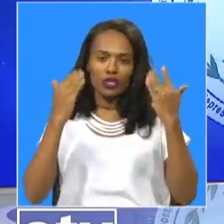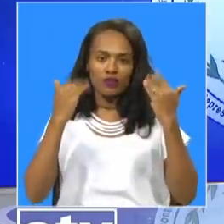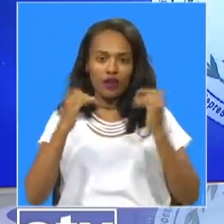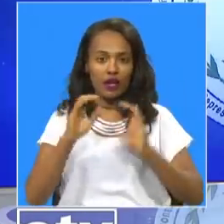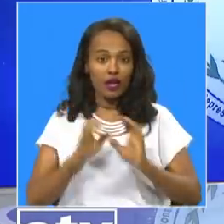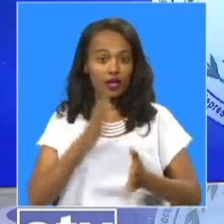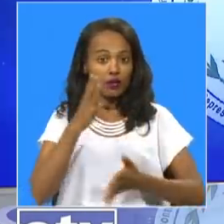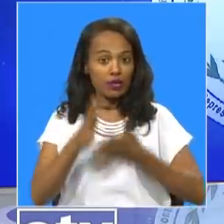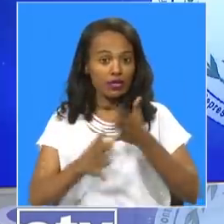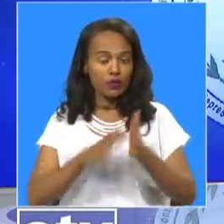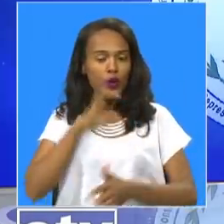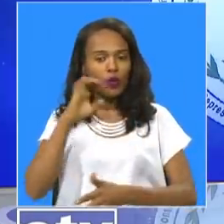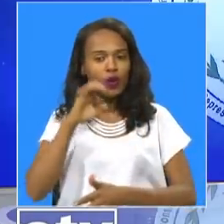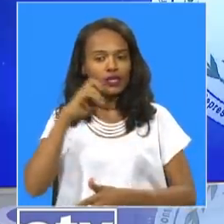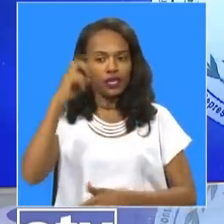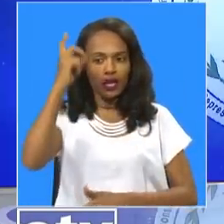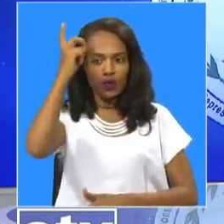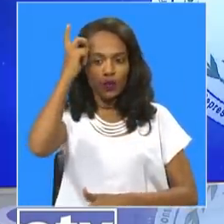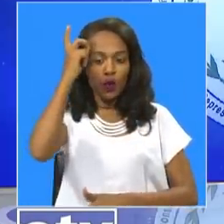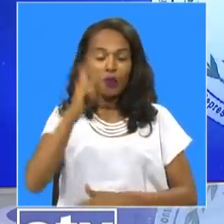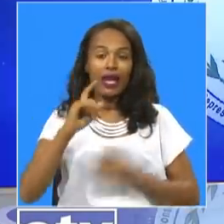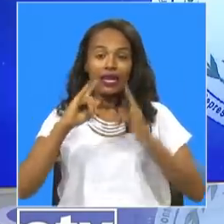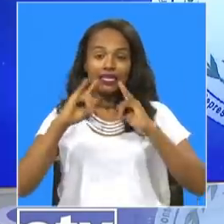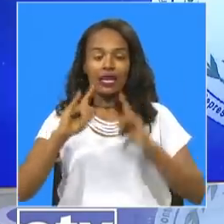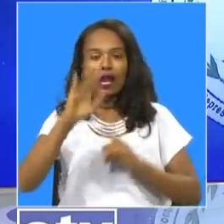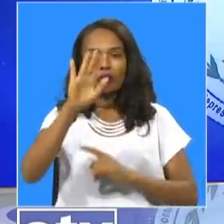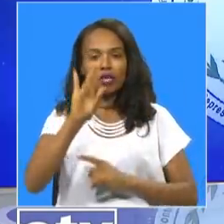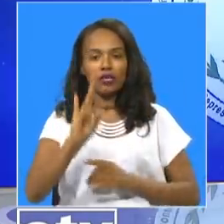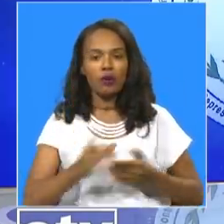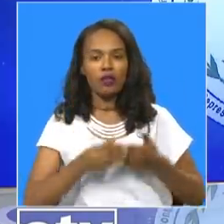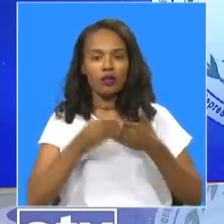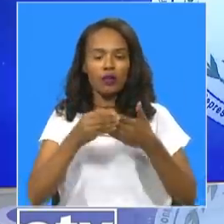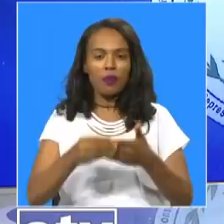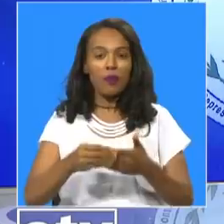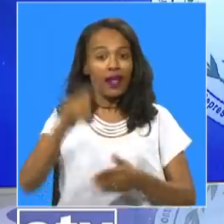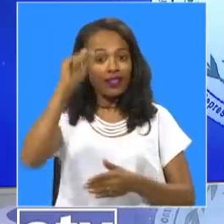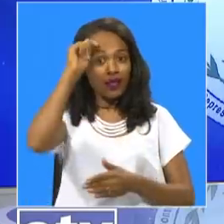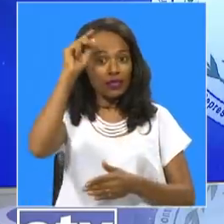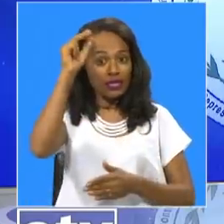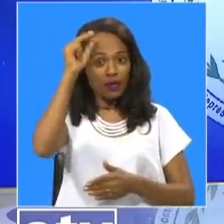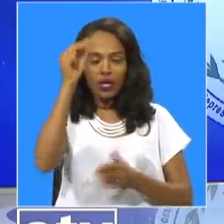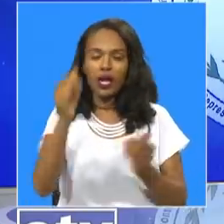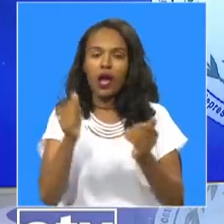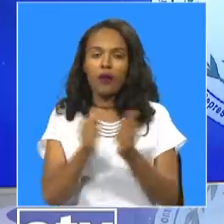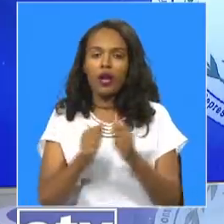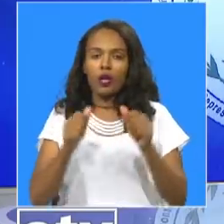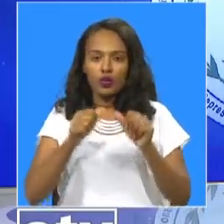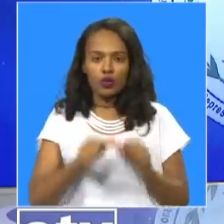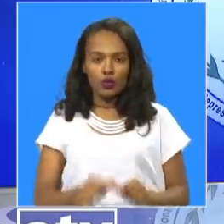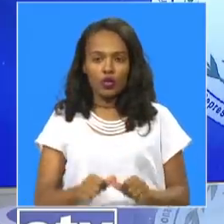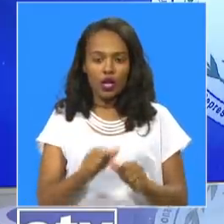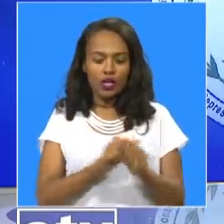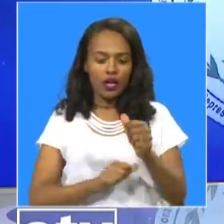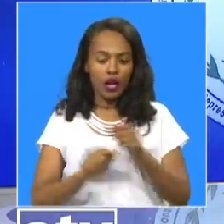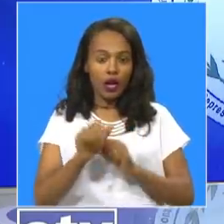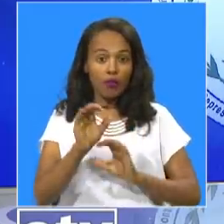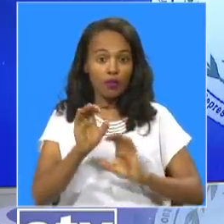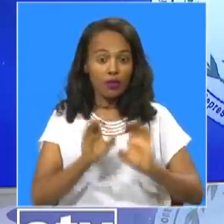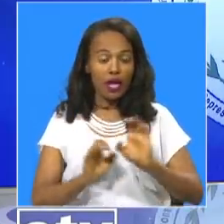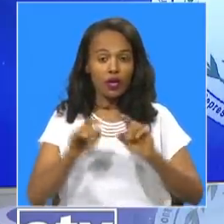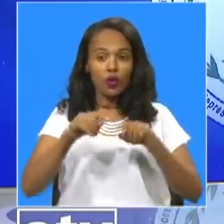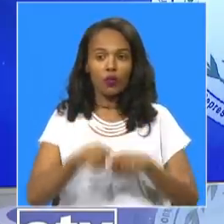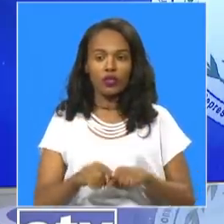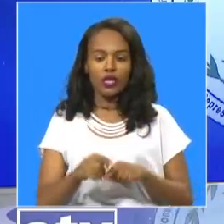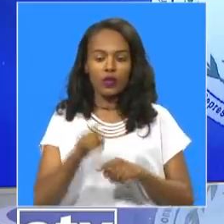እናደርጋለን። በመልእክት ቋንቋ አስከዳሪ ኩኖ አምላክ ኢቲቪ ዜና 57ን በመምራት ተመስገን በየነ አብራናችሁን ቆያለን። ቀዳሚ የምናደርገው